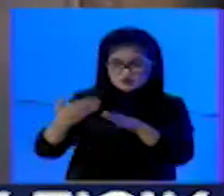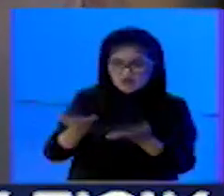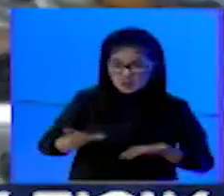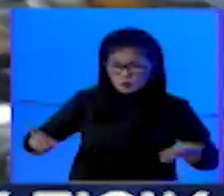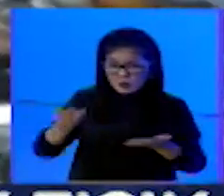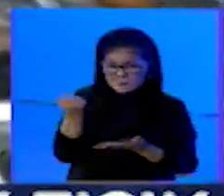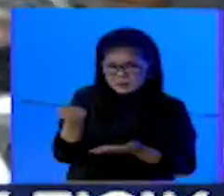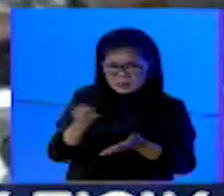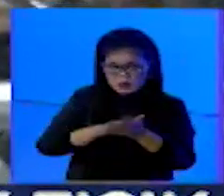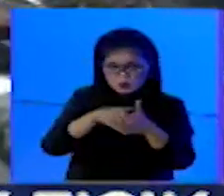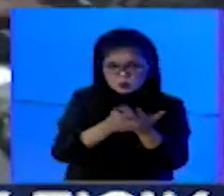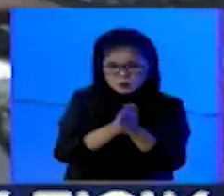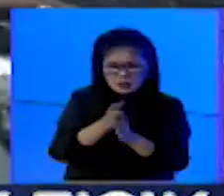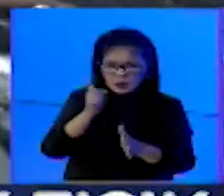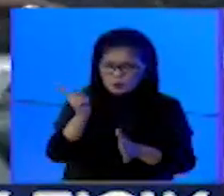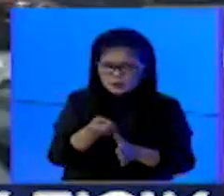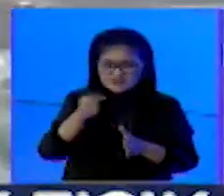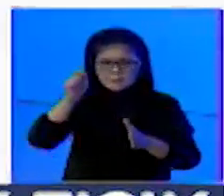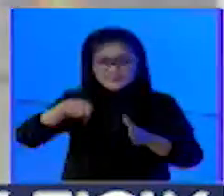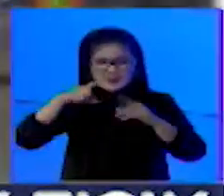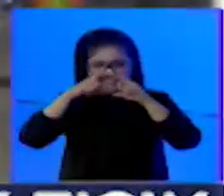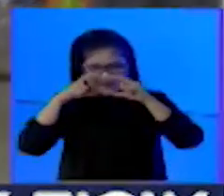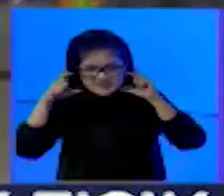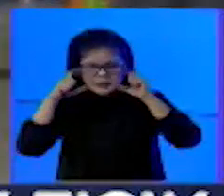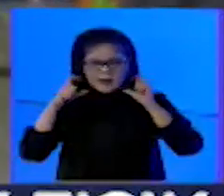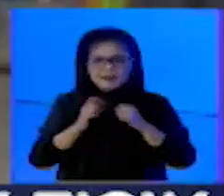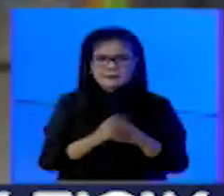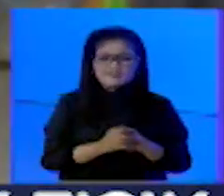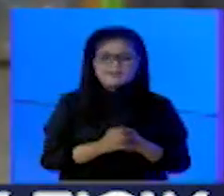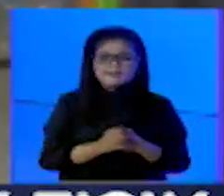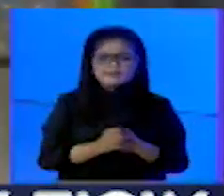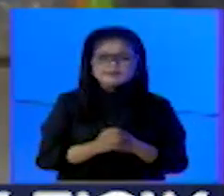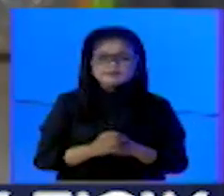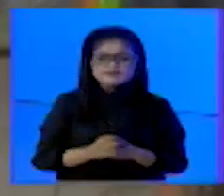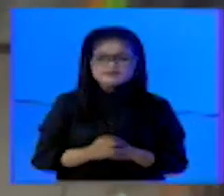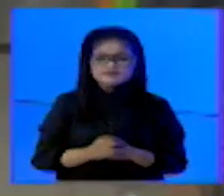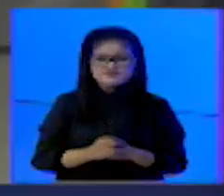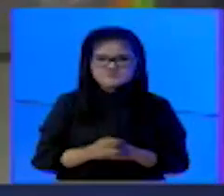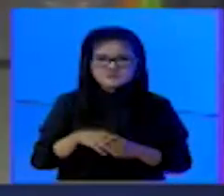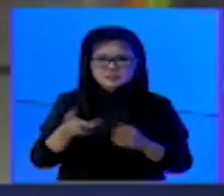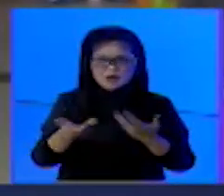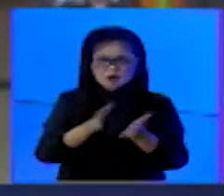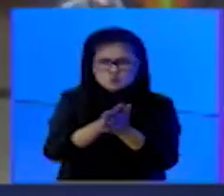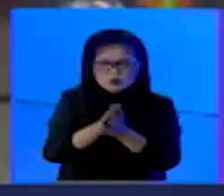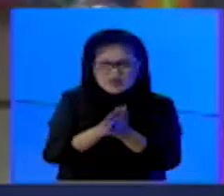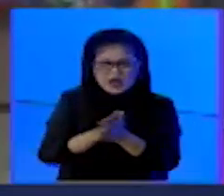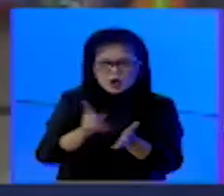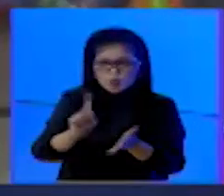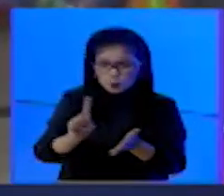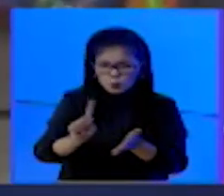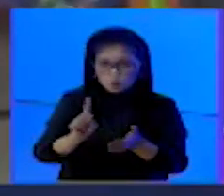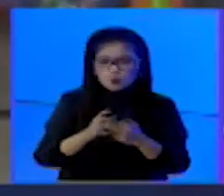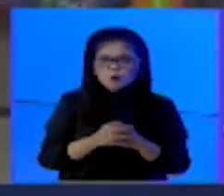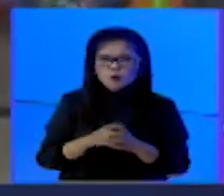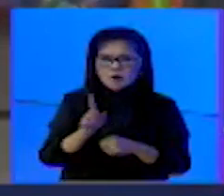memakai cairan antiseptik dan masker. Mana, Bu? Ya, cuci tangan dulu. Terus? Jaga